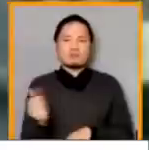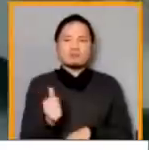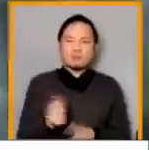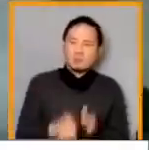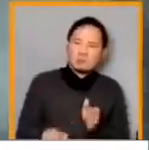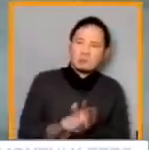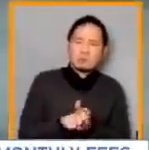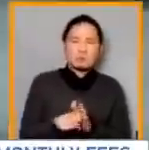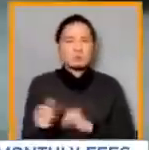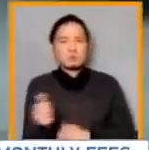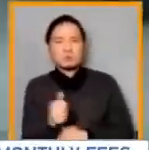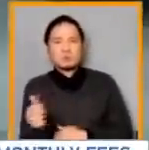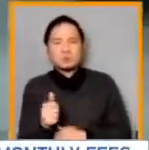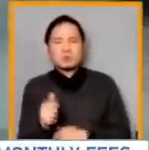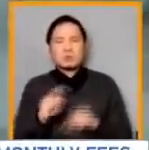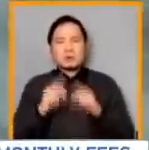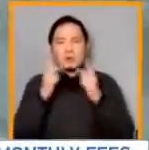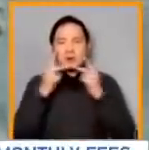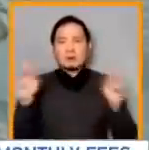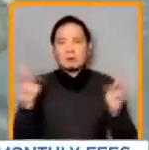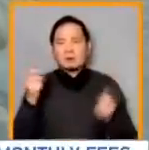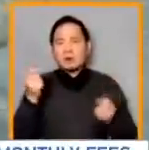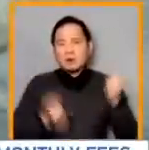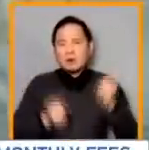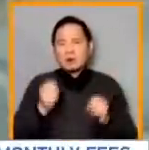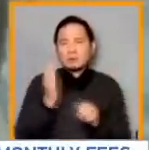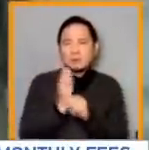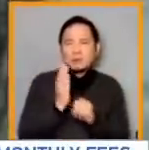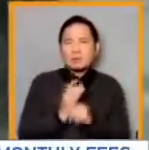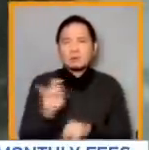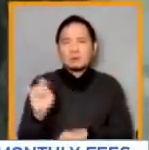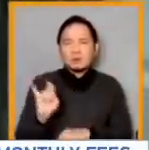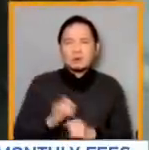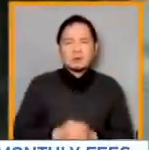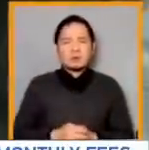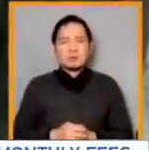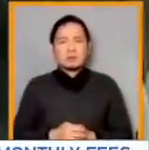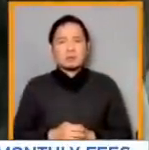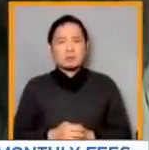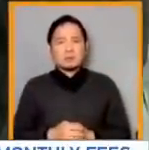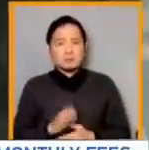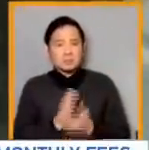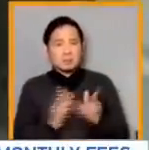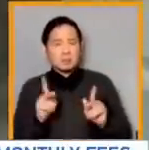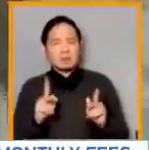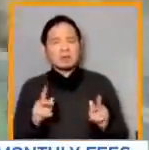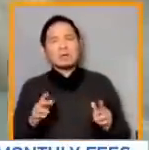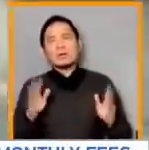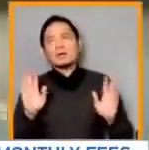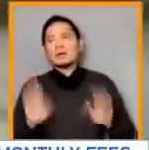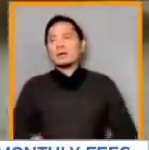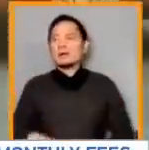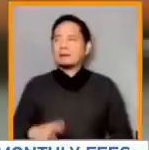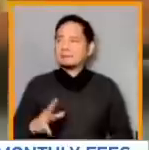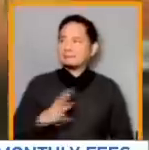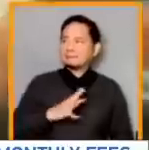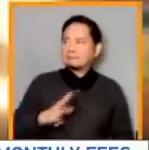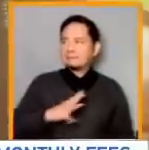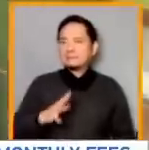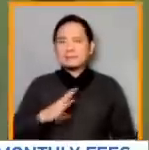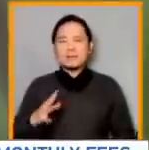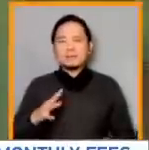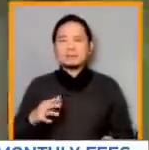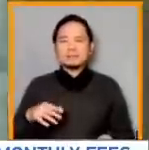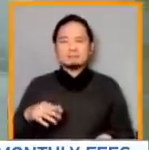sa mga pampublikong sasakyan. Ang ilan sa kanila, gaya ng sinabi mo, napipilitan na lang na lumakad ng malayo para makarating sa kanilang